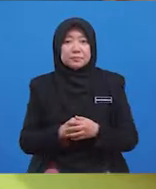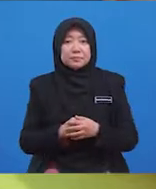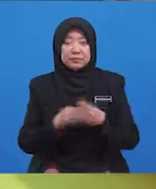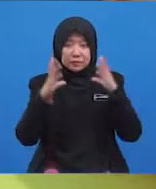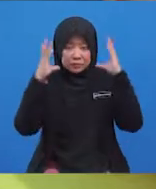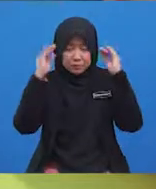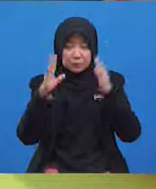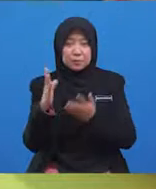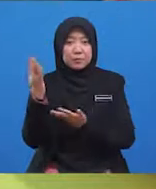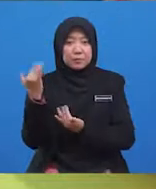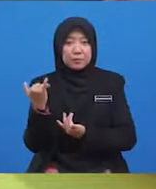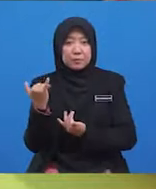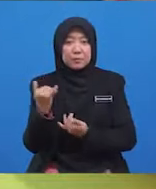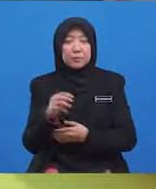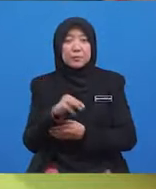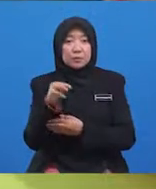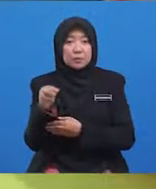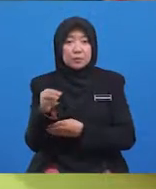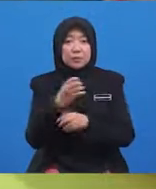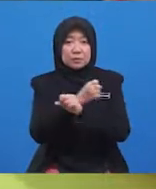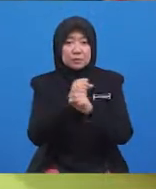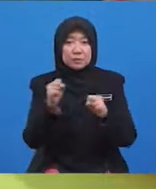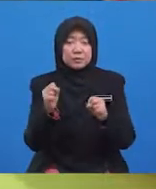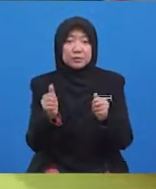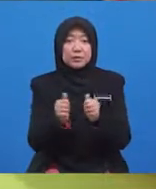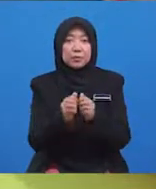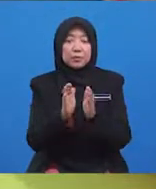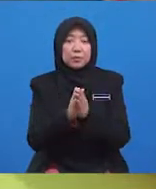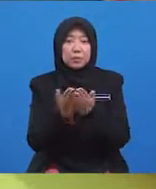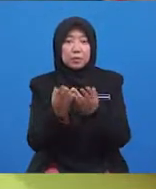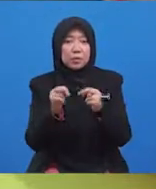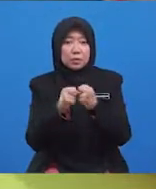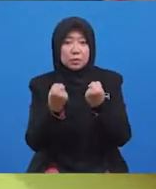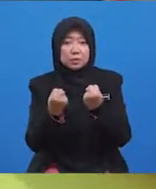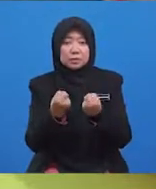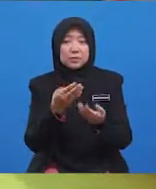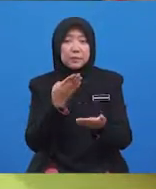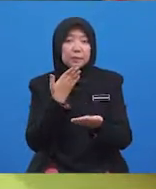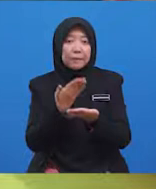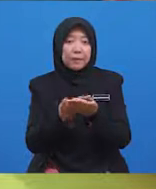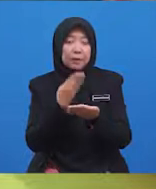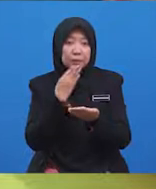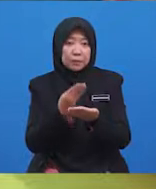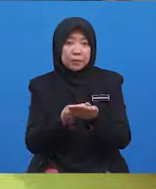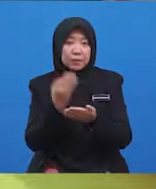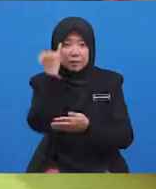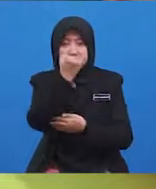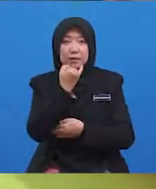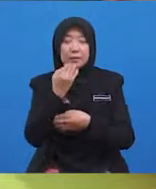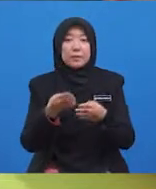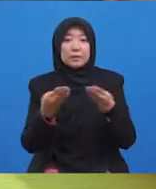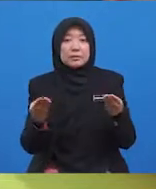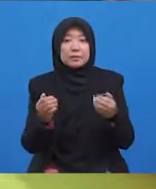Cikgu harap murid-murid telah pun bersedia dengan buku antologi Baik Budi Indah Bahasa berserta pen dan